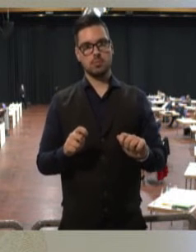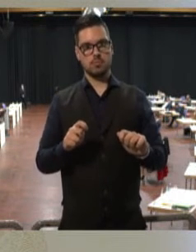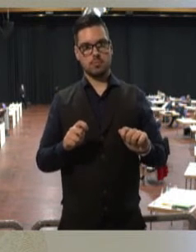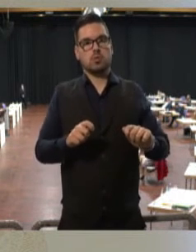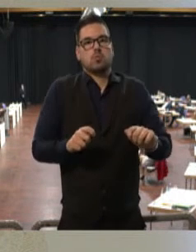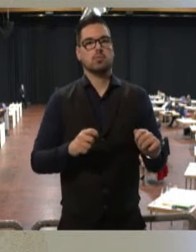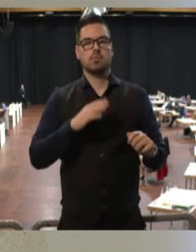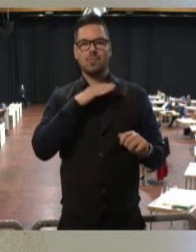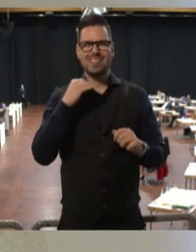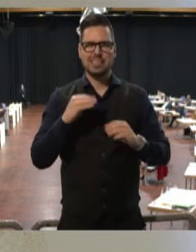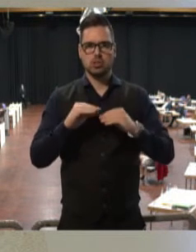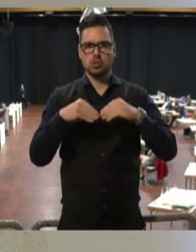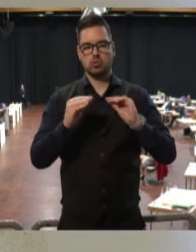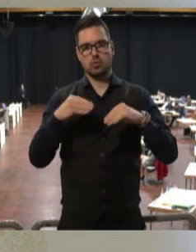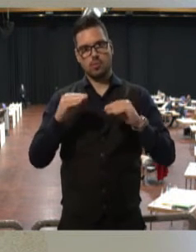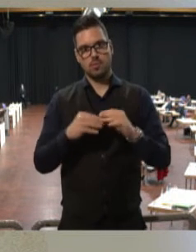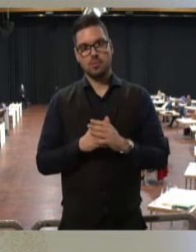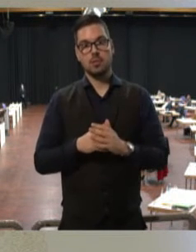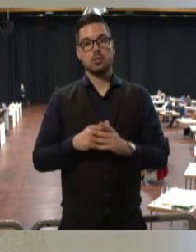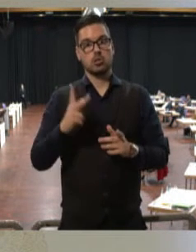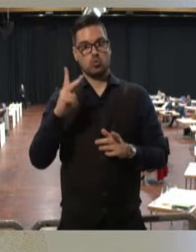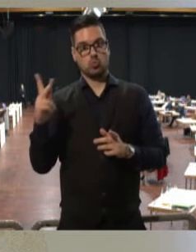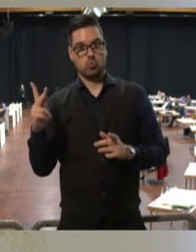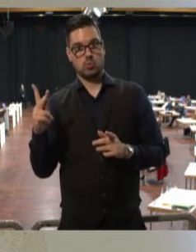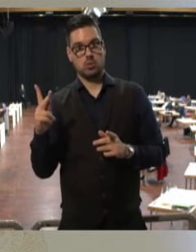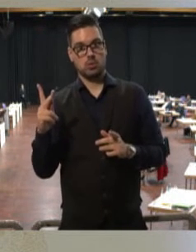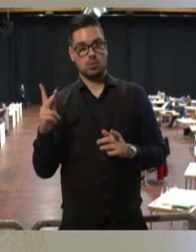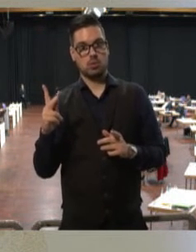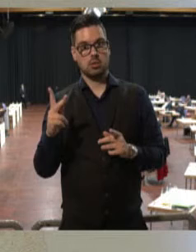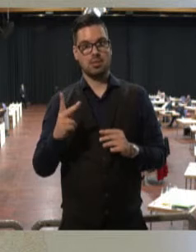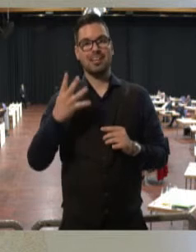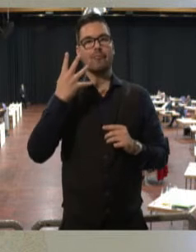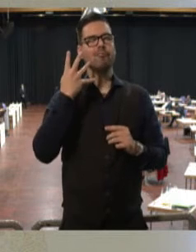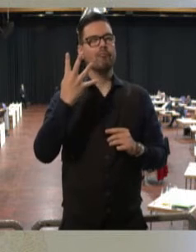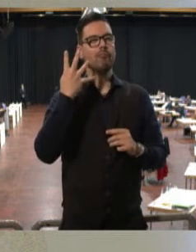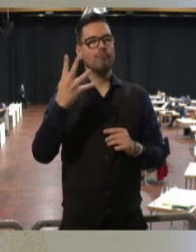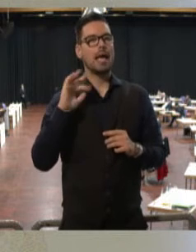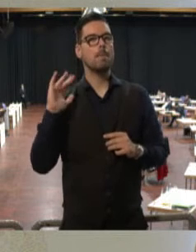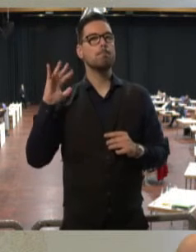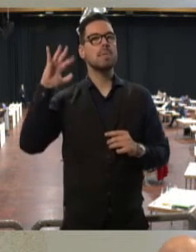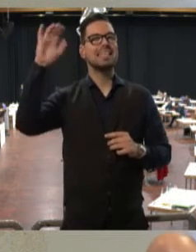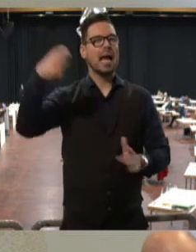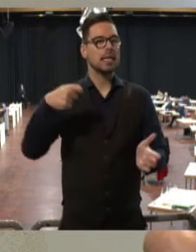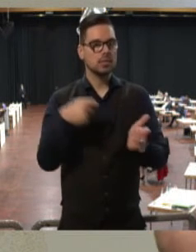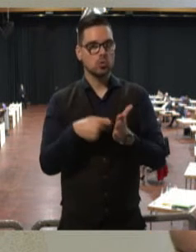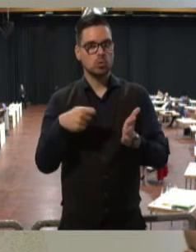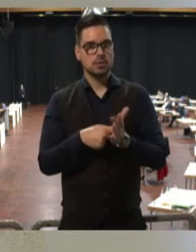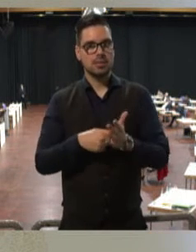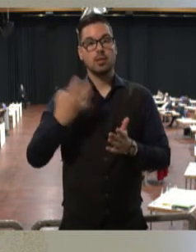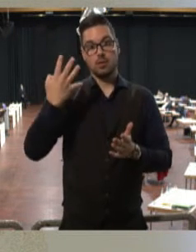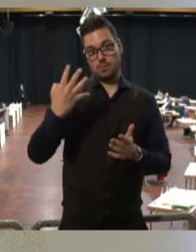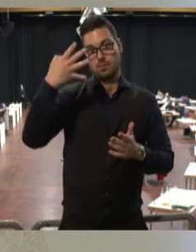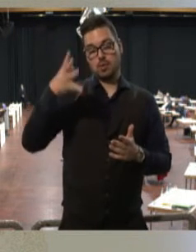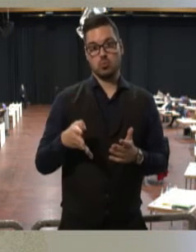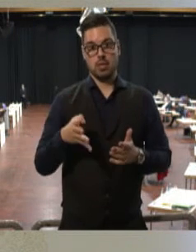zu Wasserstoff statt Kohle die Kleinigkeit von 4 Milliarden kosten wird. 400 Millionen hat